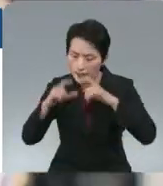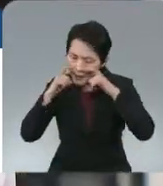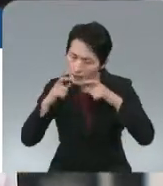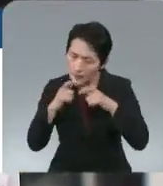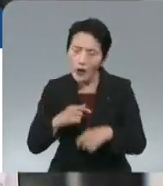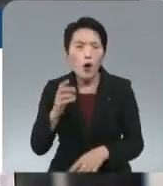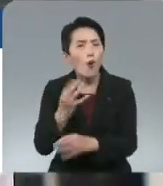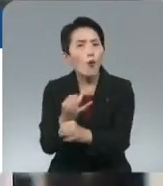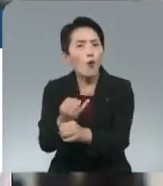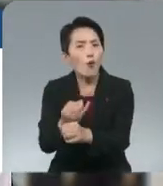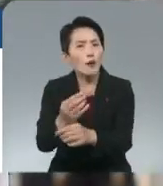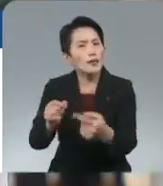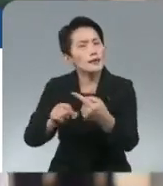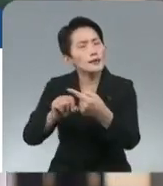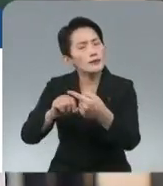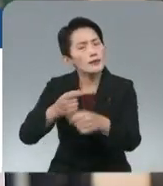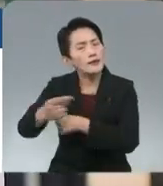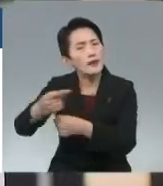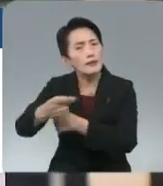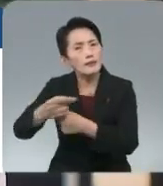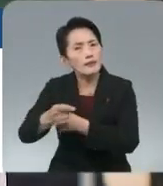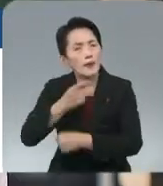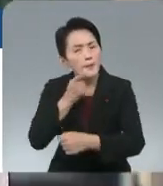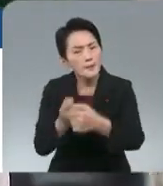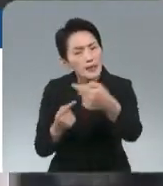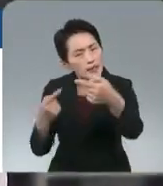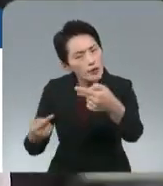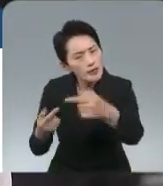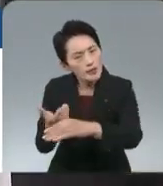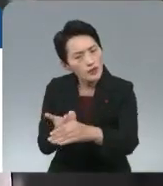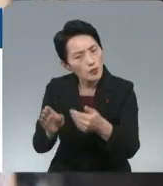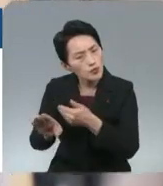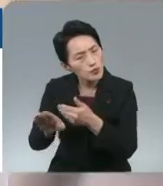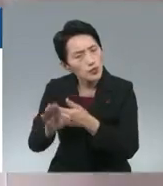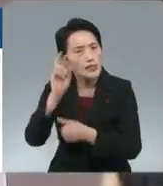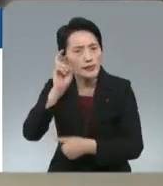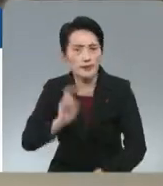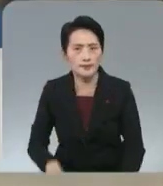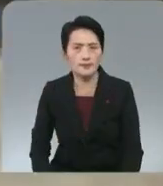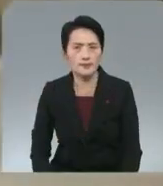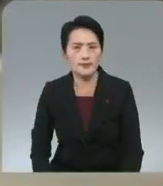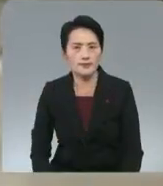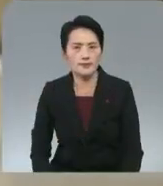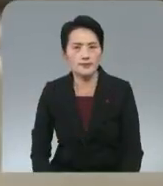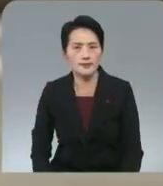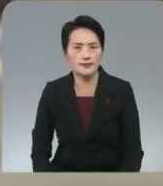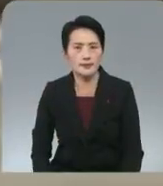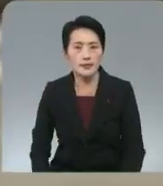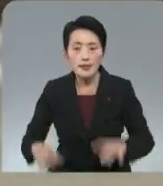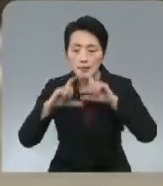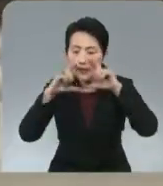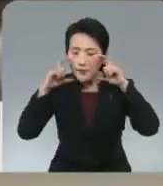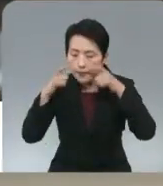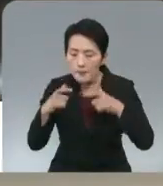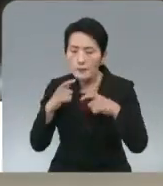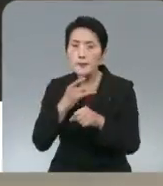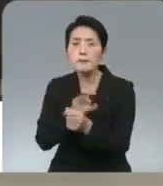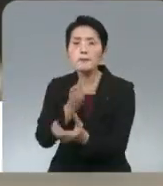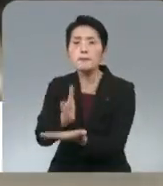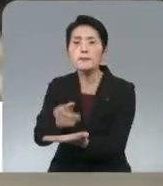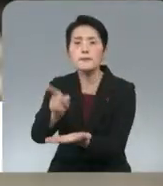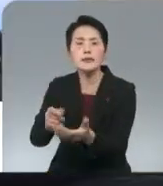Pflicht ihrerseits stillschweigend aufgehoben hätten sie glaube nicht dass es nach Aufhebung der Pflicht große Veränderungen geben